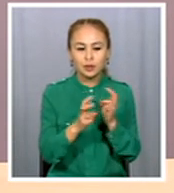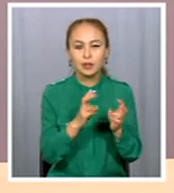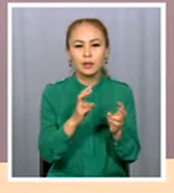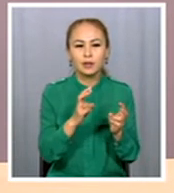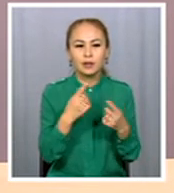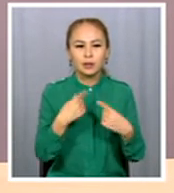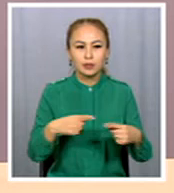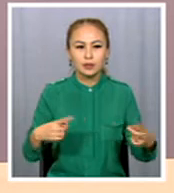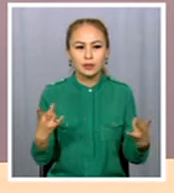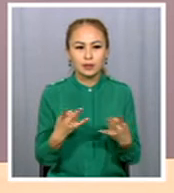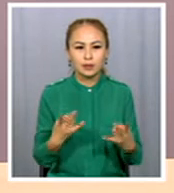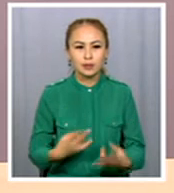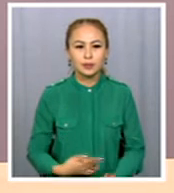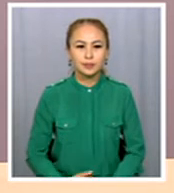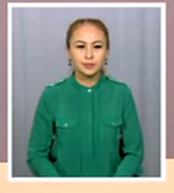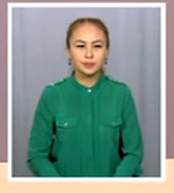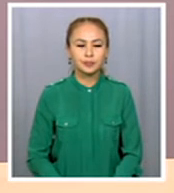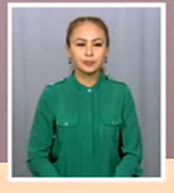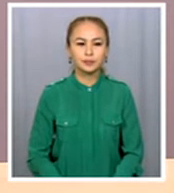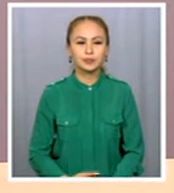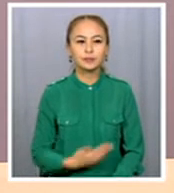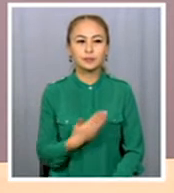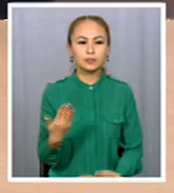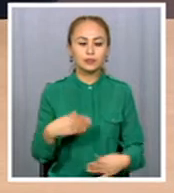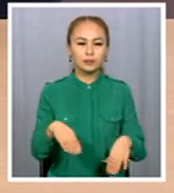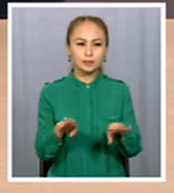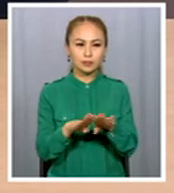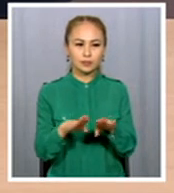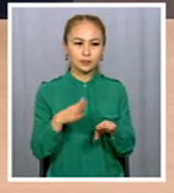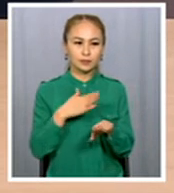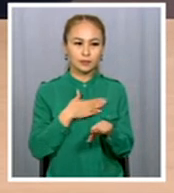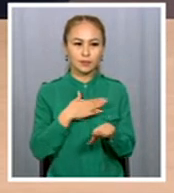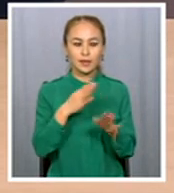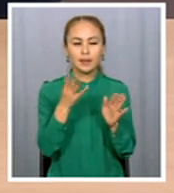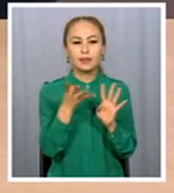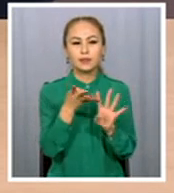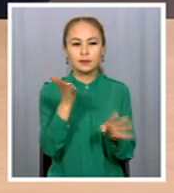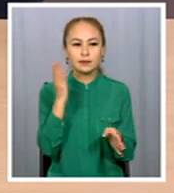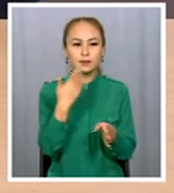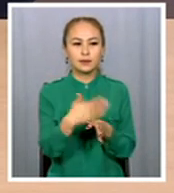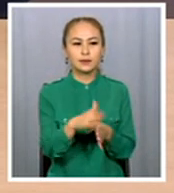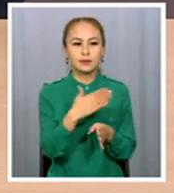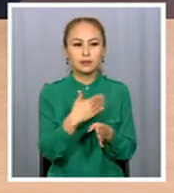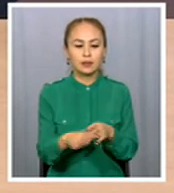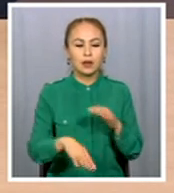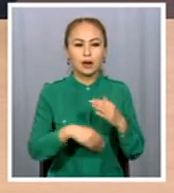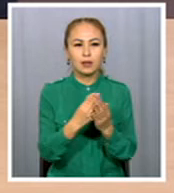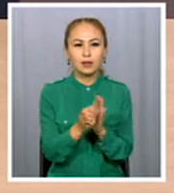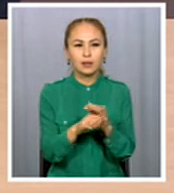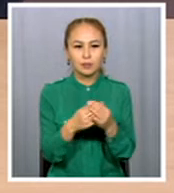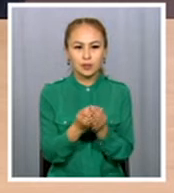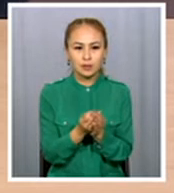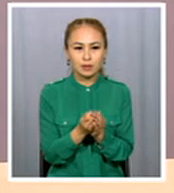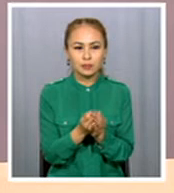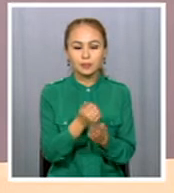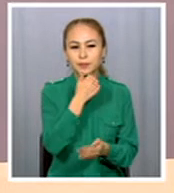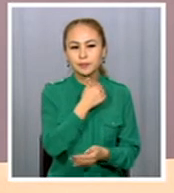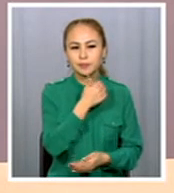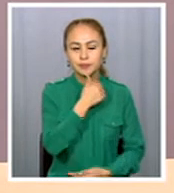қажет болады. Мен осы заттарды кезек-кезек алақаныма салып, айналдырып